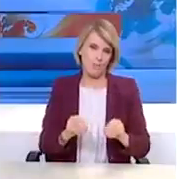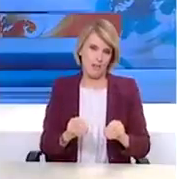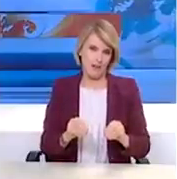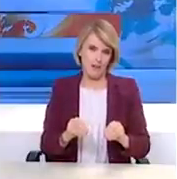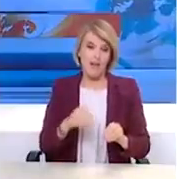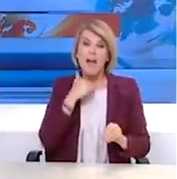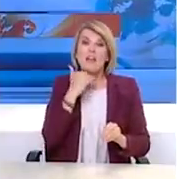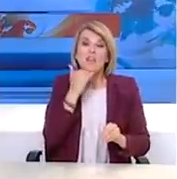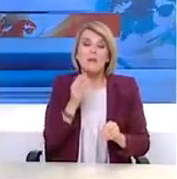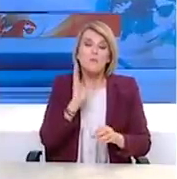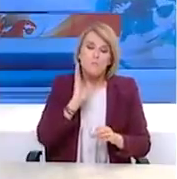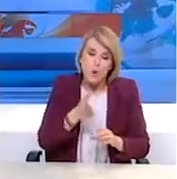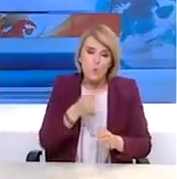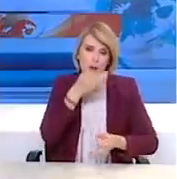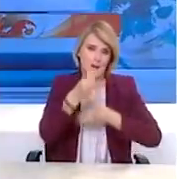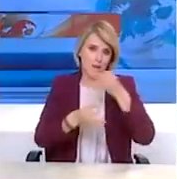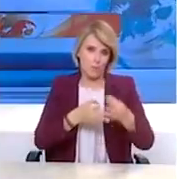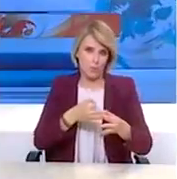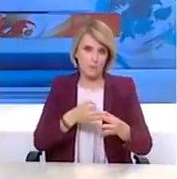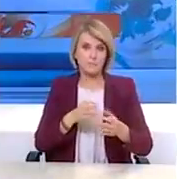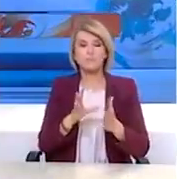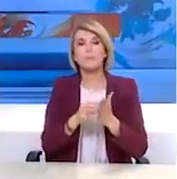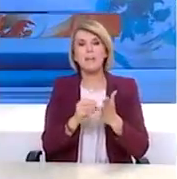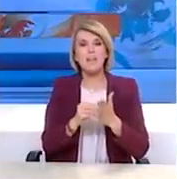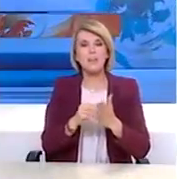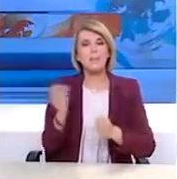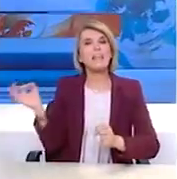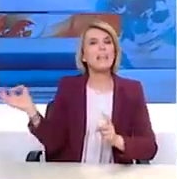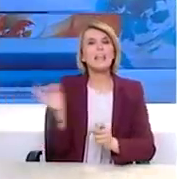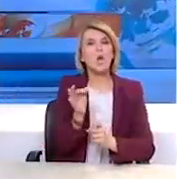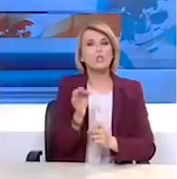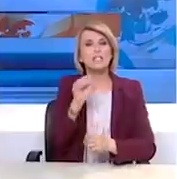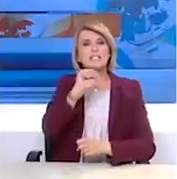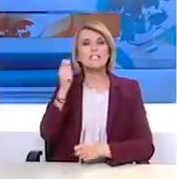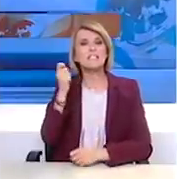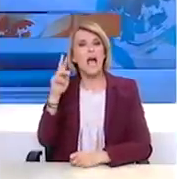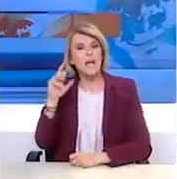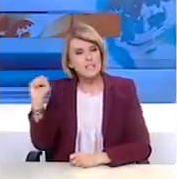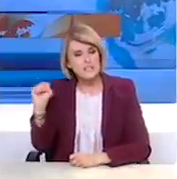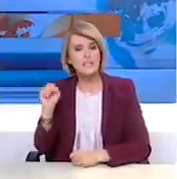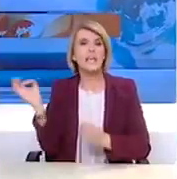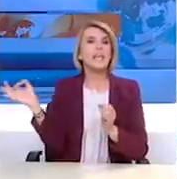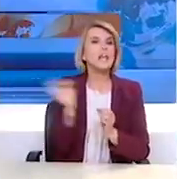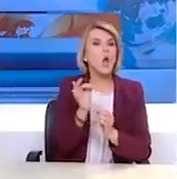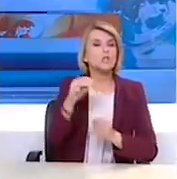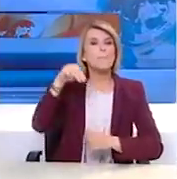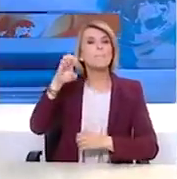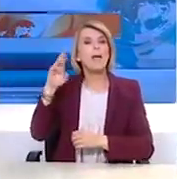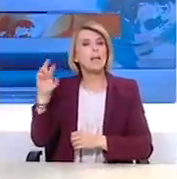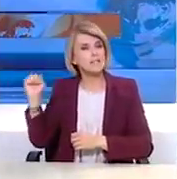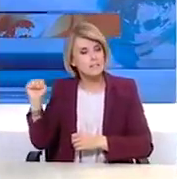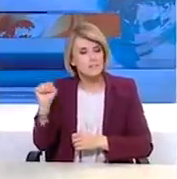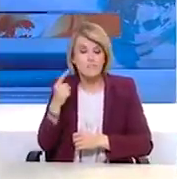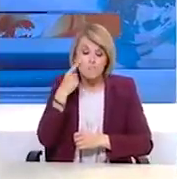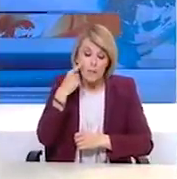πολύ λίγους ανθρώπους. Ξέρουμε βέβαια ότι έχει δουλέψει στο MERS, στο SARS, στο ΙΤΑ1Ν1. Έχουμε παραδείγματα επιτυχημένα στο παρελθόν. Εάν